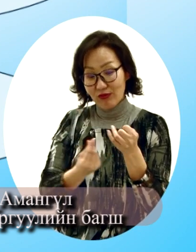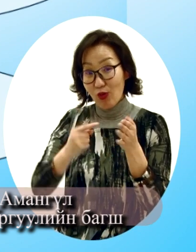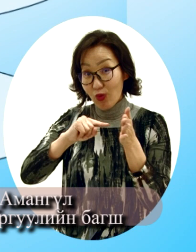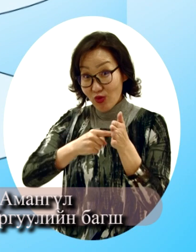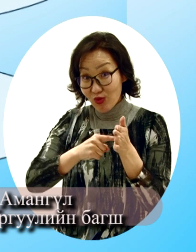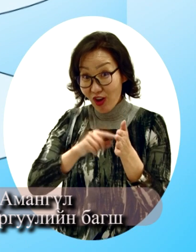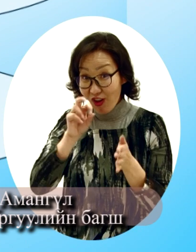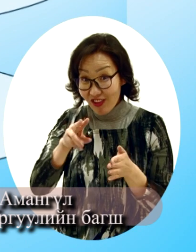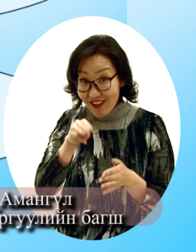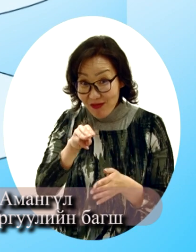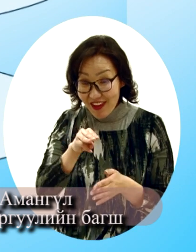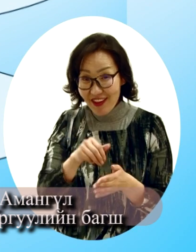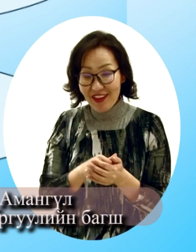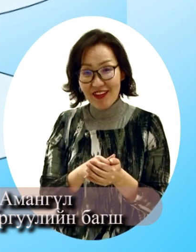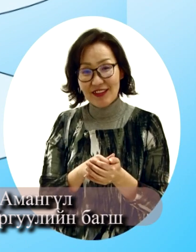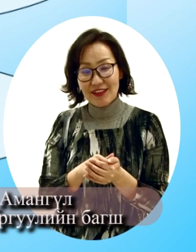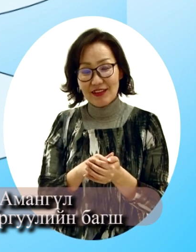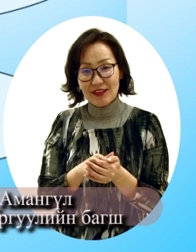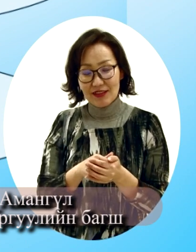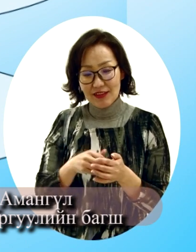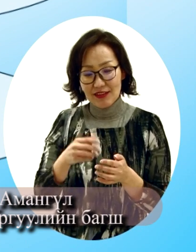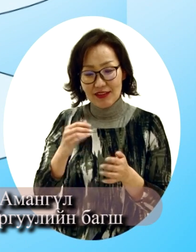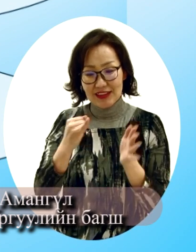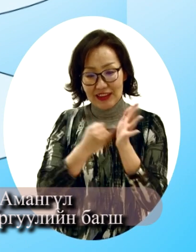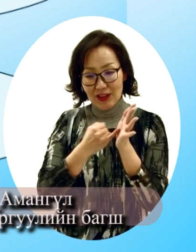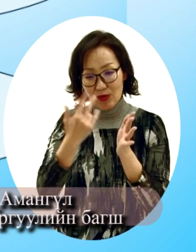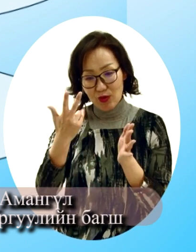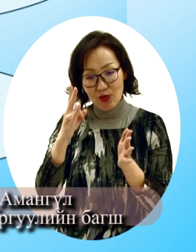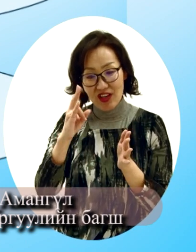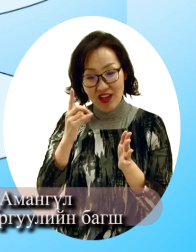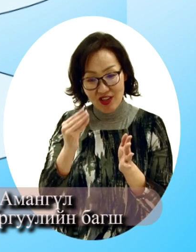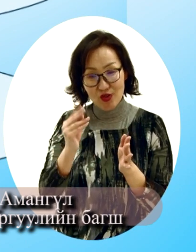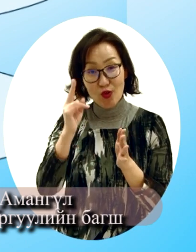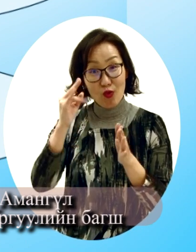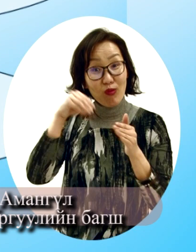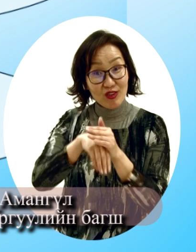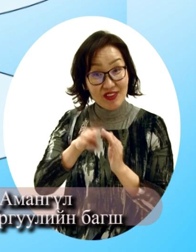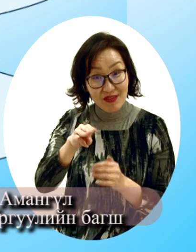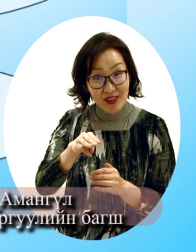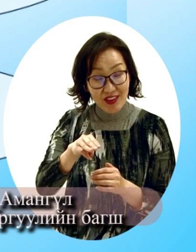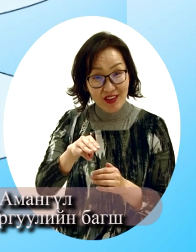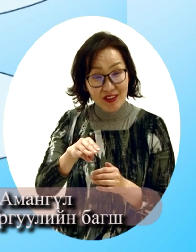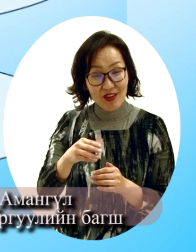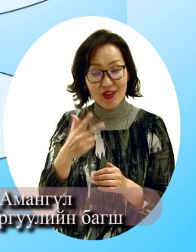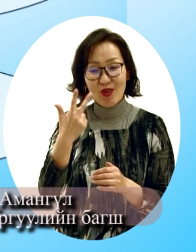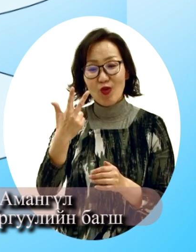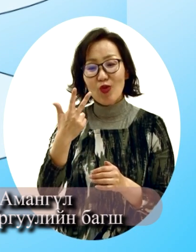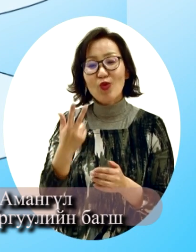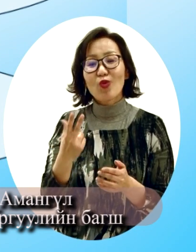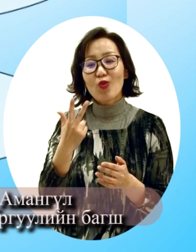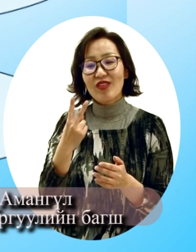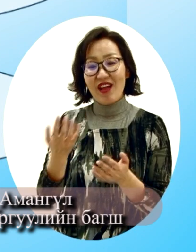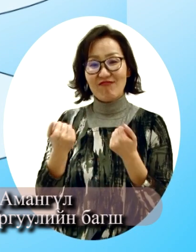Яғни 63 бірлік куб шығарған болсаңдар, 3 күлегеш алыңдар. Күлегешті